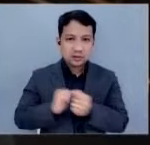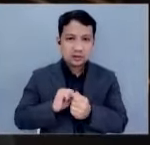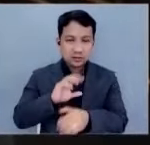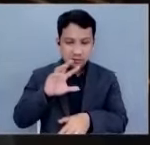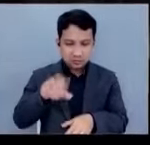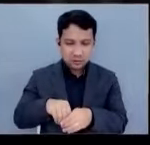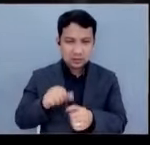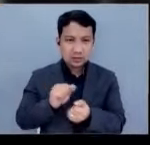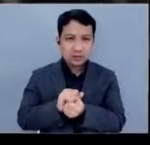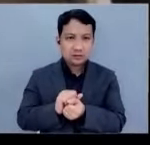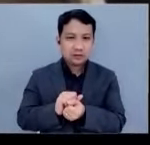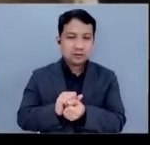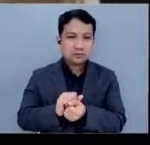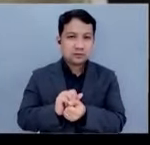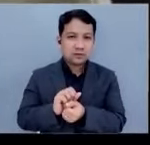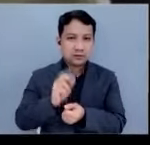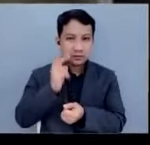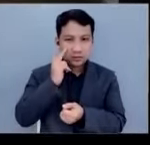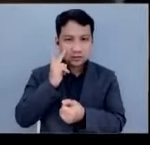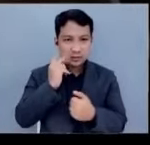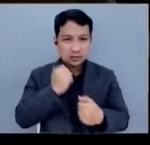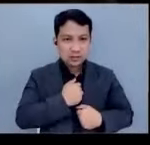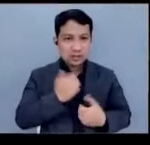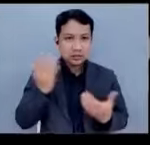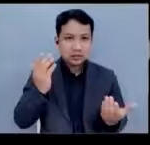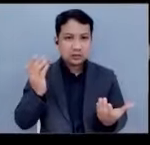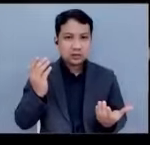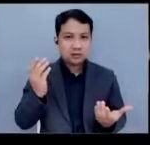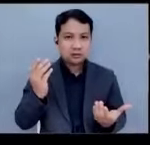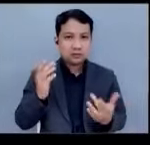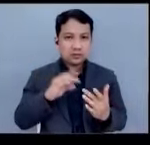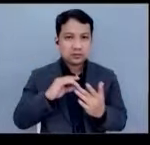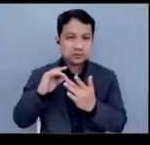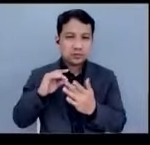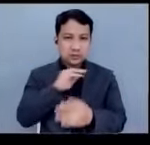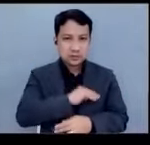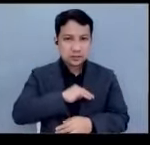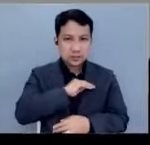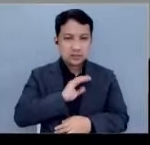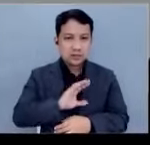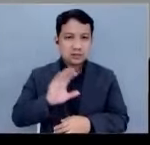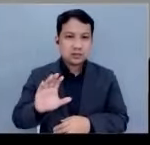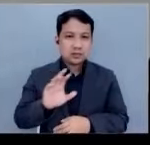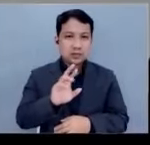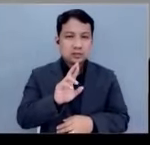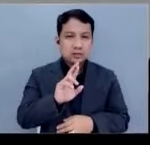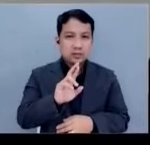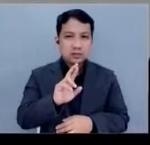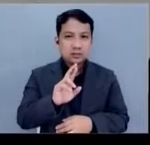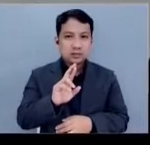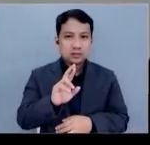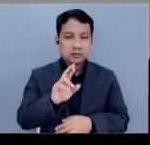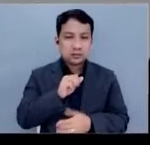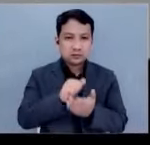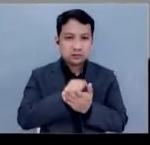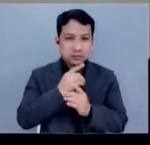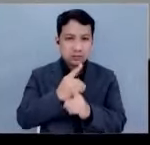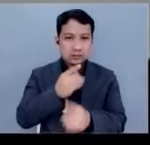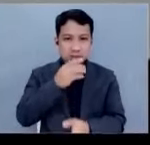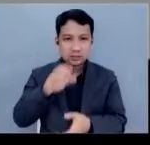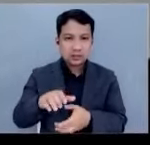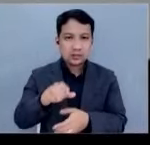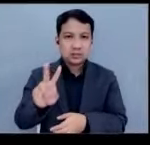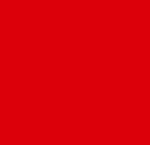niyang kasama sa military service. Nasa special mission unit ng Army Capital Defense Command ngayon, si V.